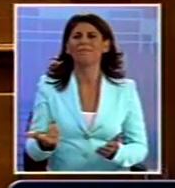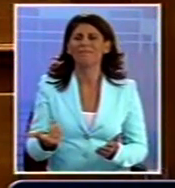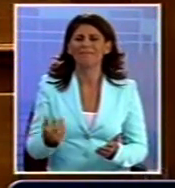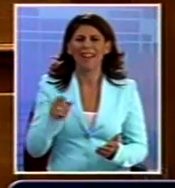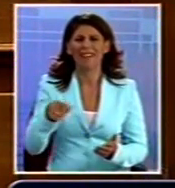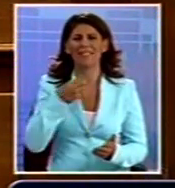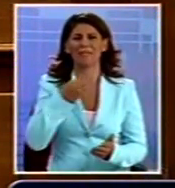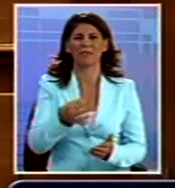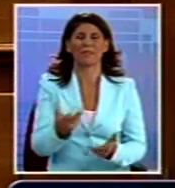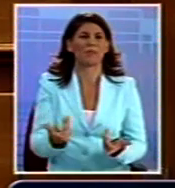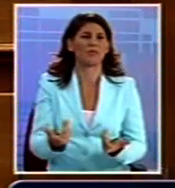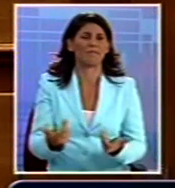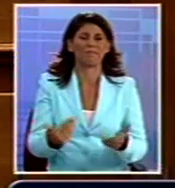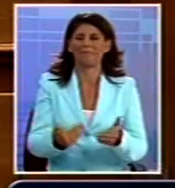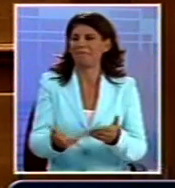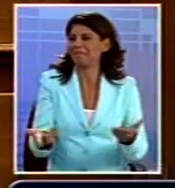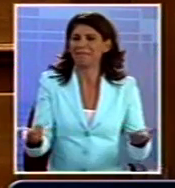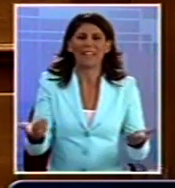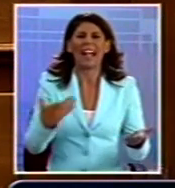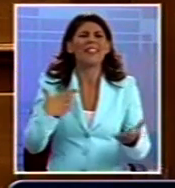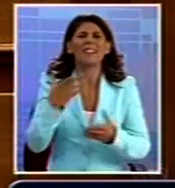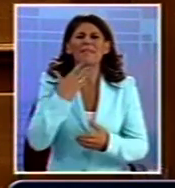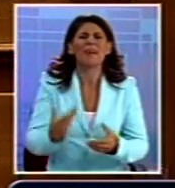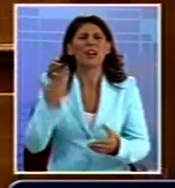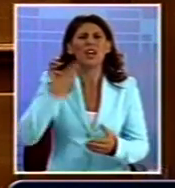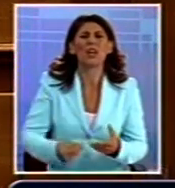ματαιότητα κάθε συνεννόησης μαζί του.